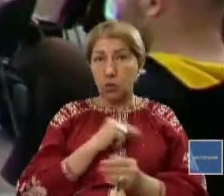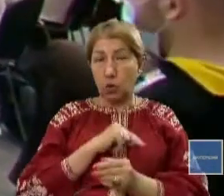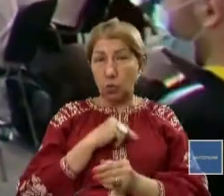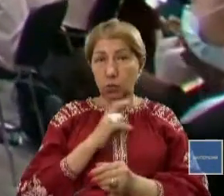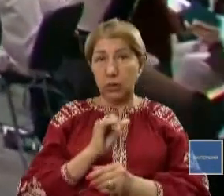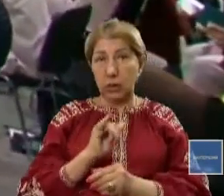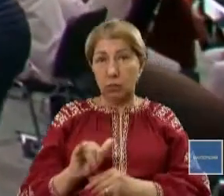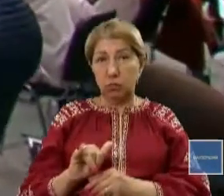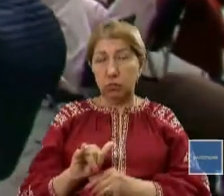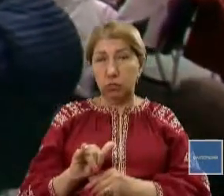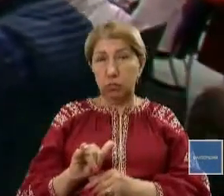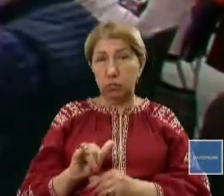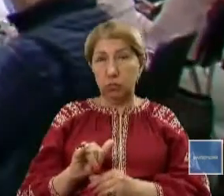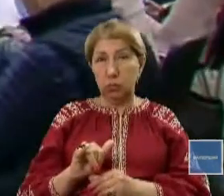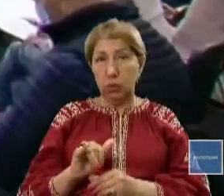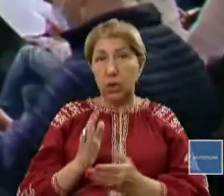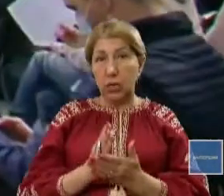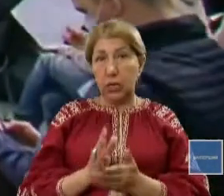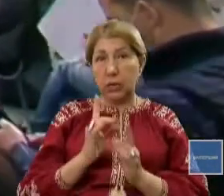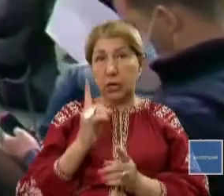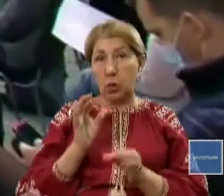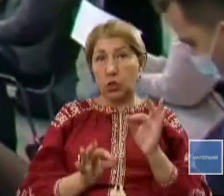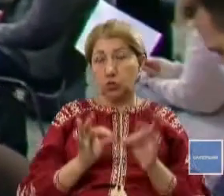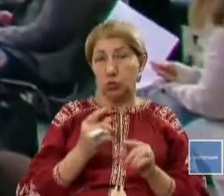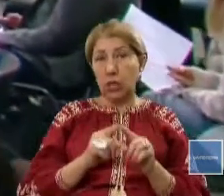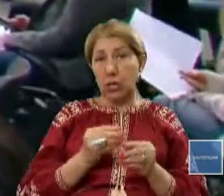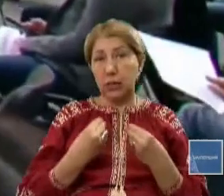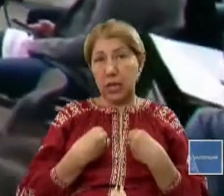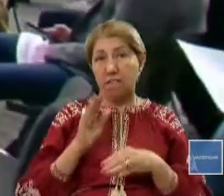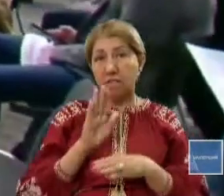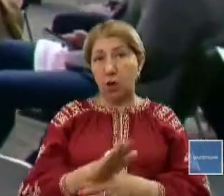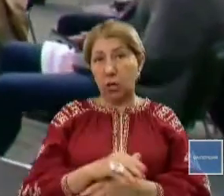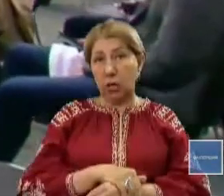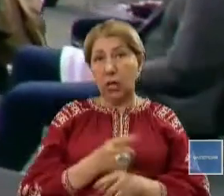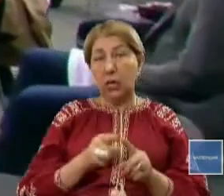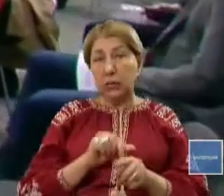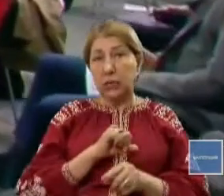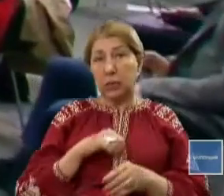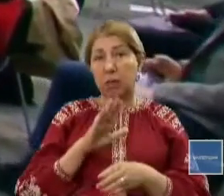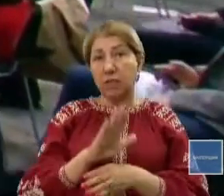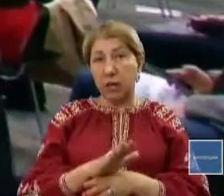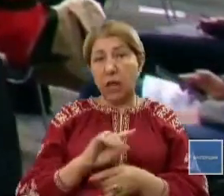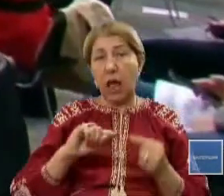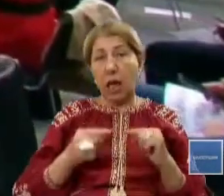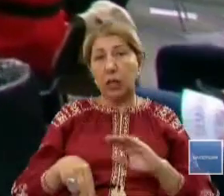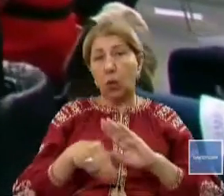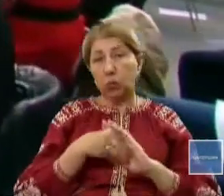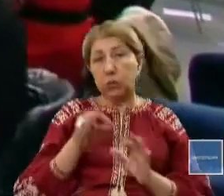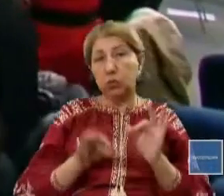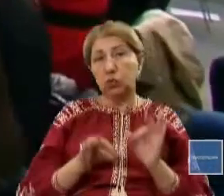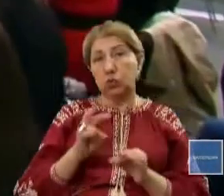НАБУ. Є тільки один суд, який дає ці вироки. Це саме вироки антикорупційного